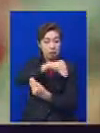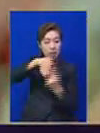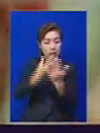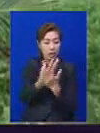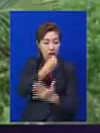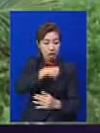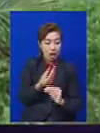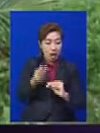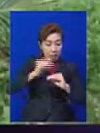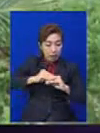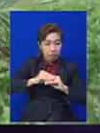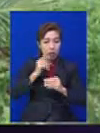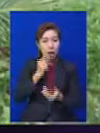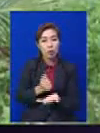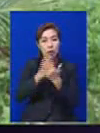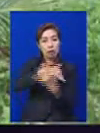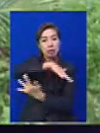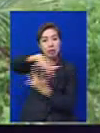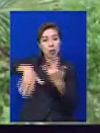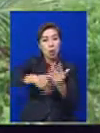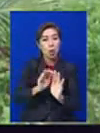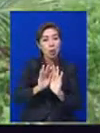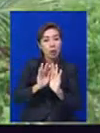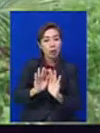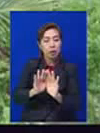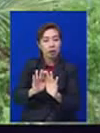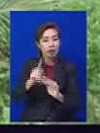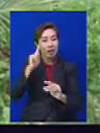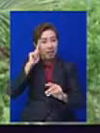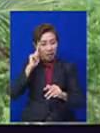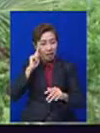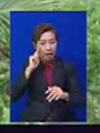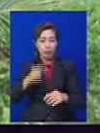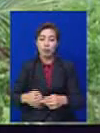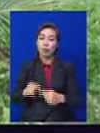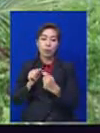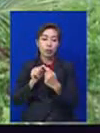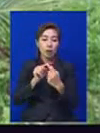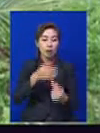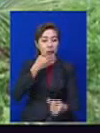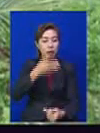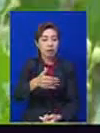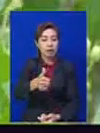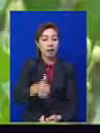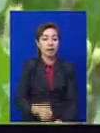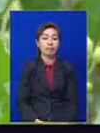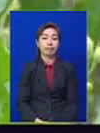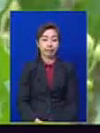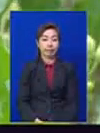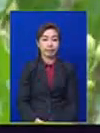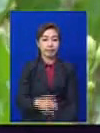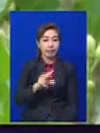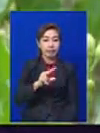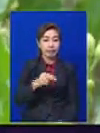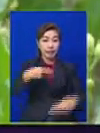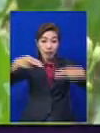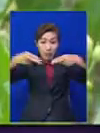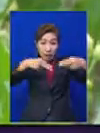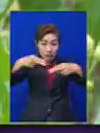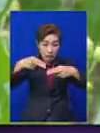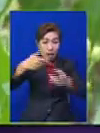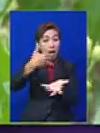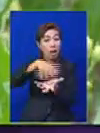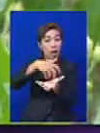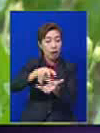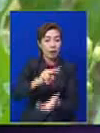แต่ยังเป็นการช่วยรักษาสิ่งแวดล้อมให้อยู่ควบคู่ไปกับมนุษย์ได้อย่างยั่งยืนเมธัศน์จำศรีถ่ายภาพสุภัททาท